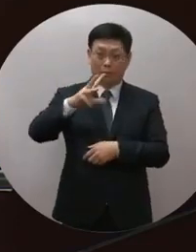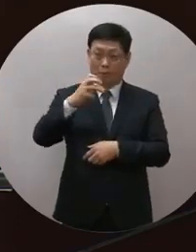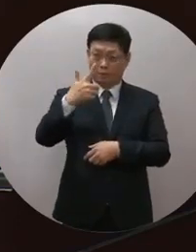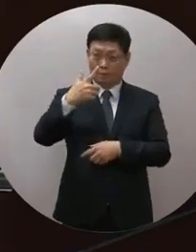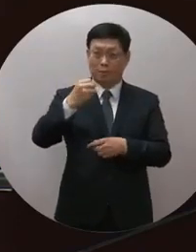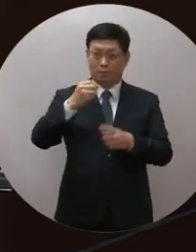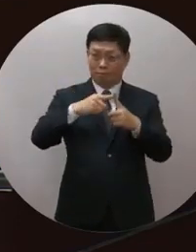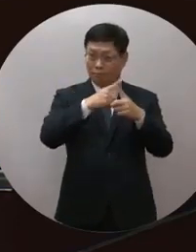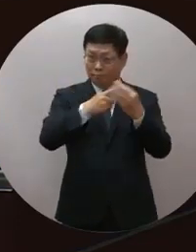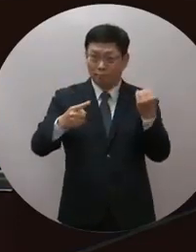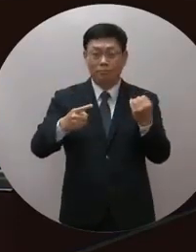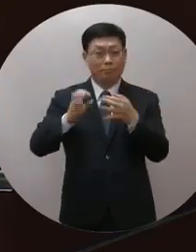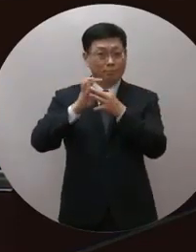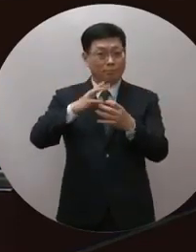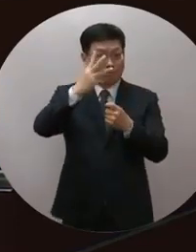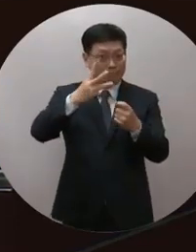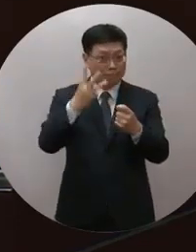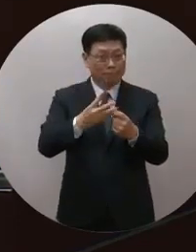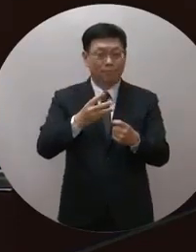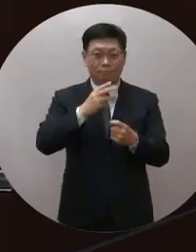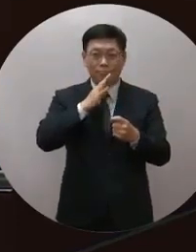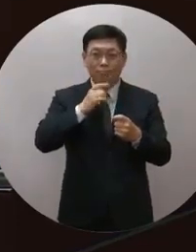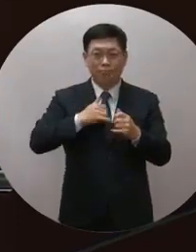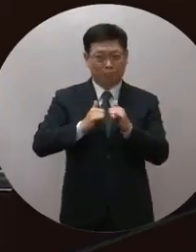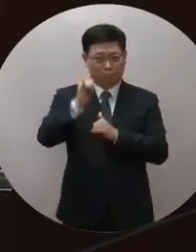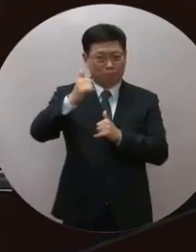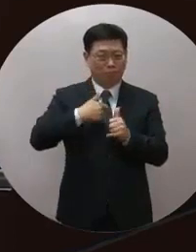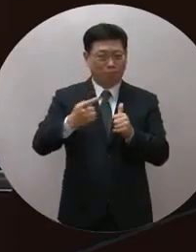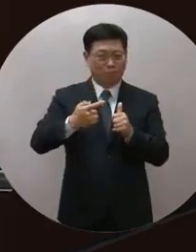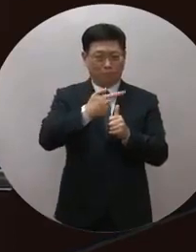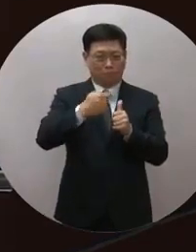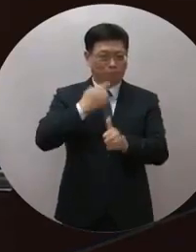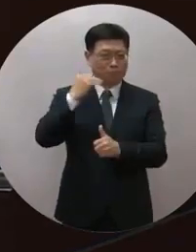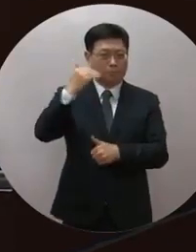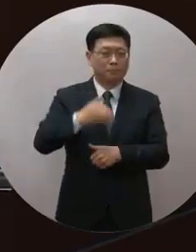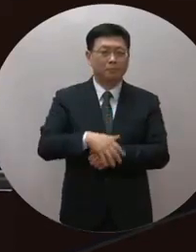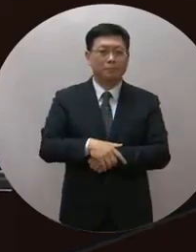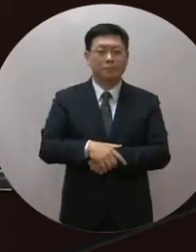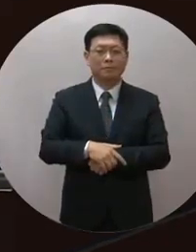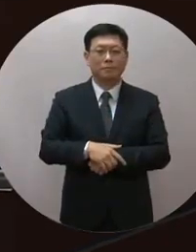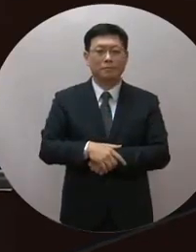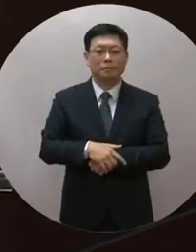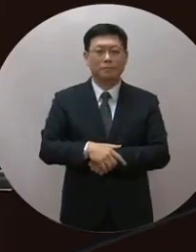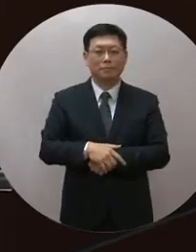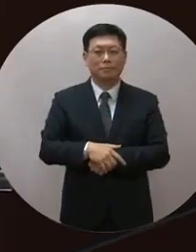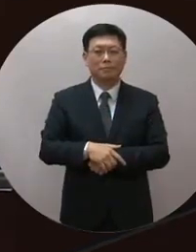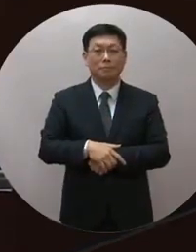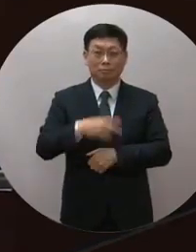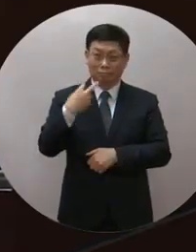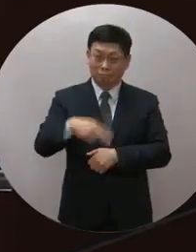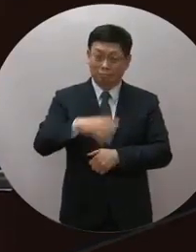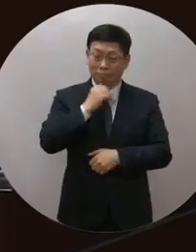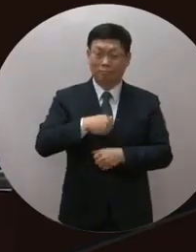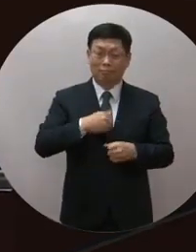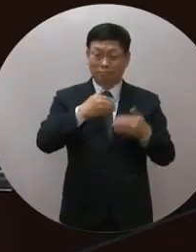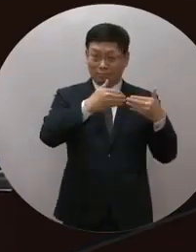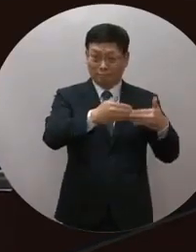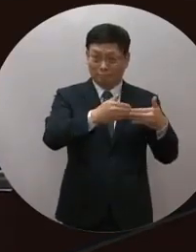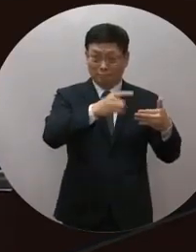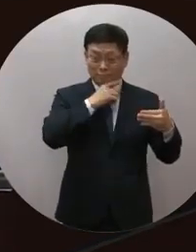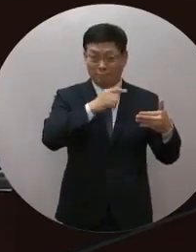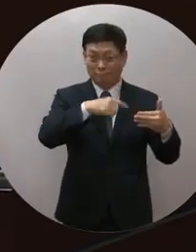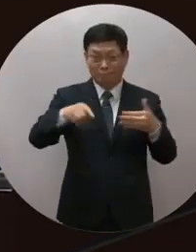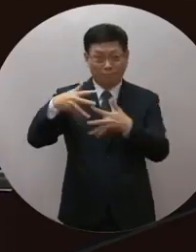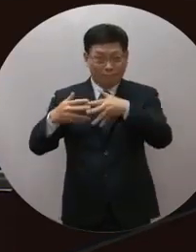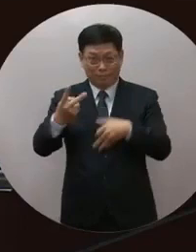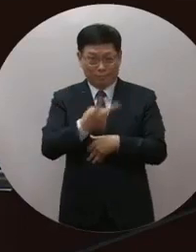1186万人次，连续3年创下历史新高。而在中美贸易战